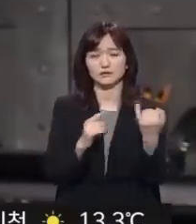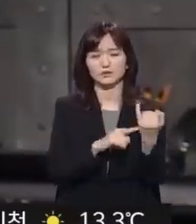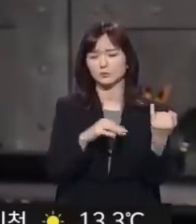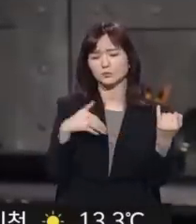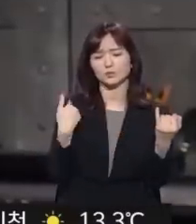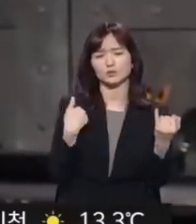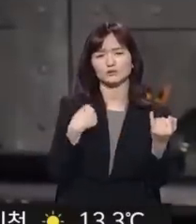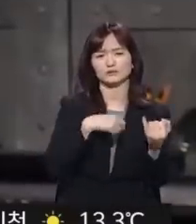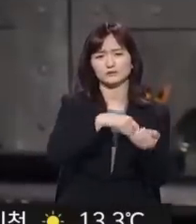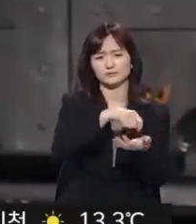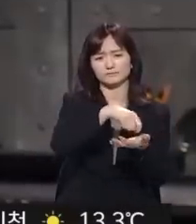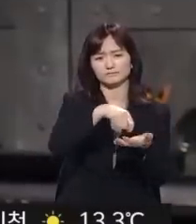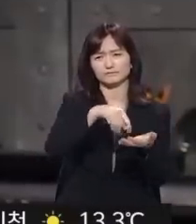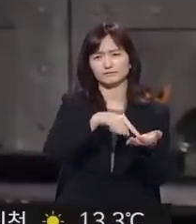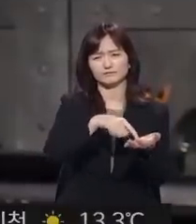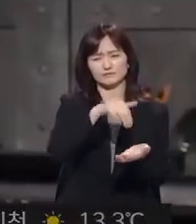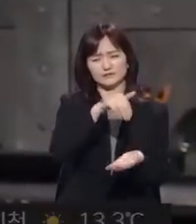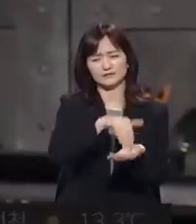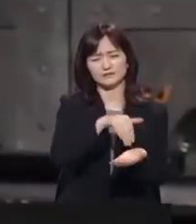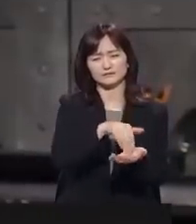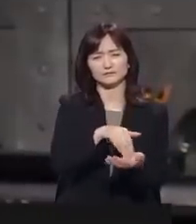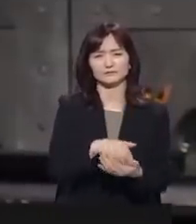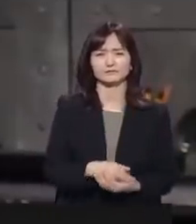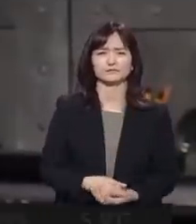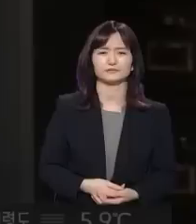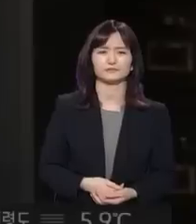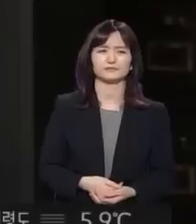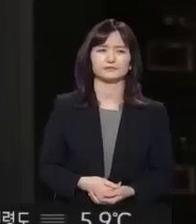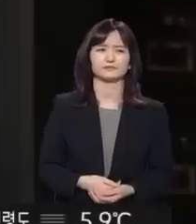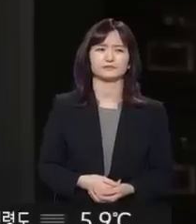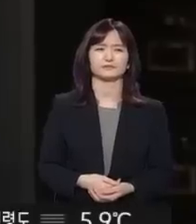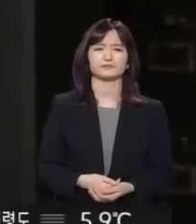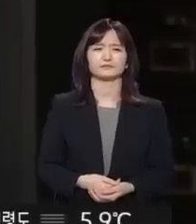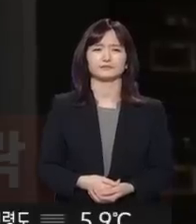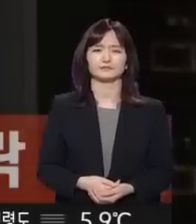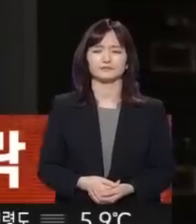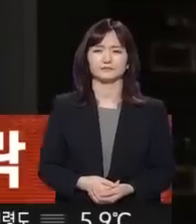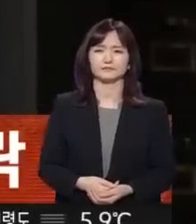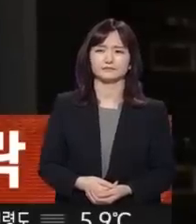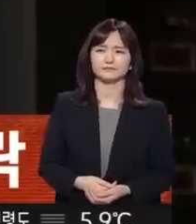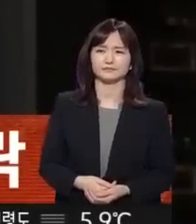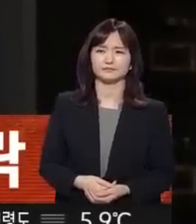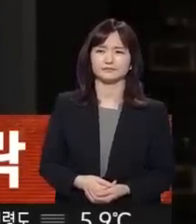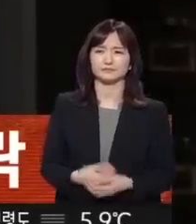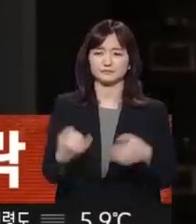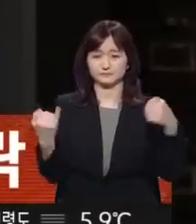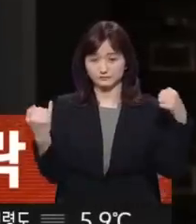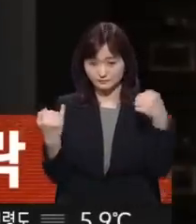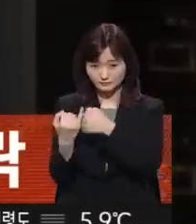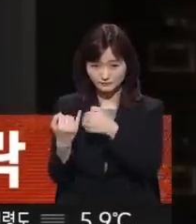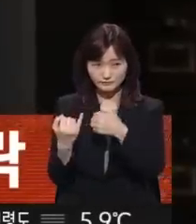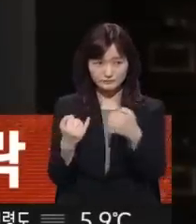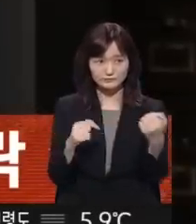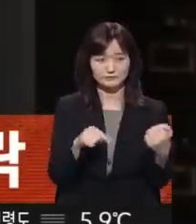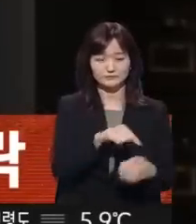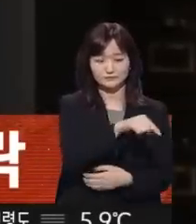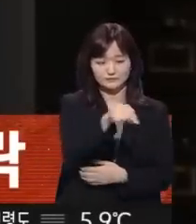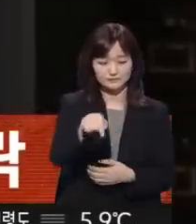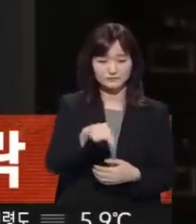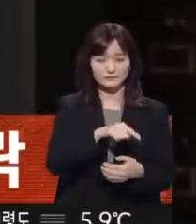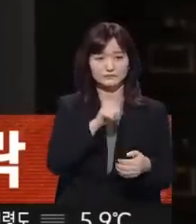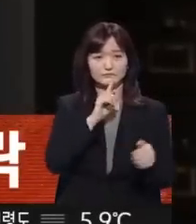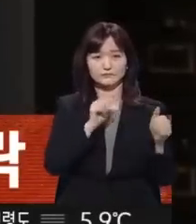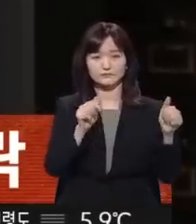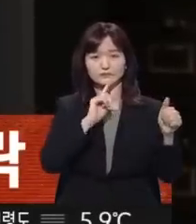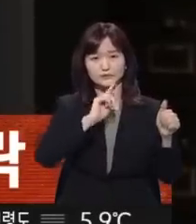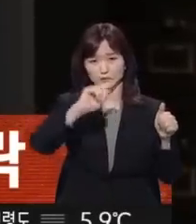때문에 좀 한심한 편이죠. 예. 박 변호사님. 네. 아, 일단 가해자들을 고소하긴 했어요. 처벌이 가능할까요?